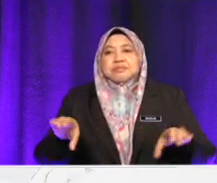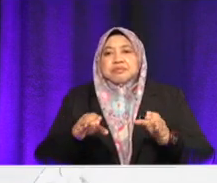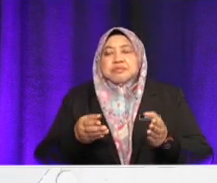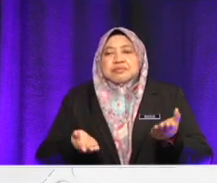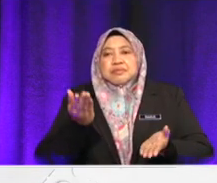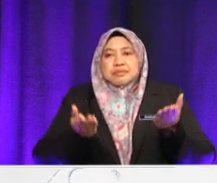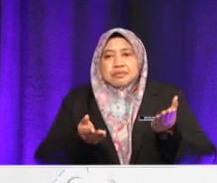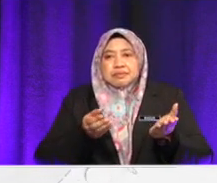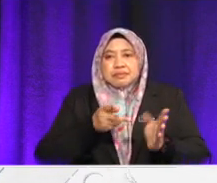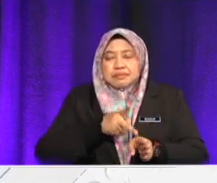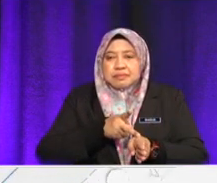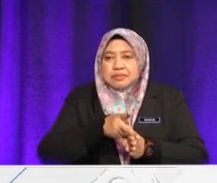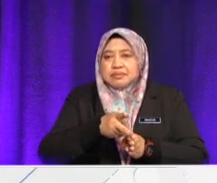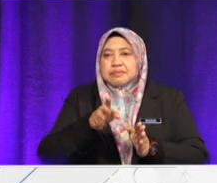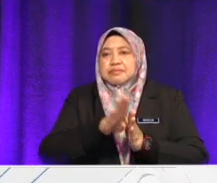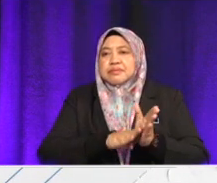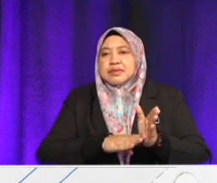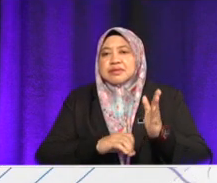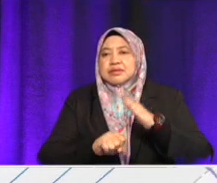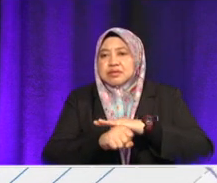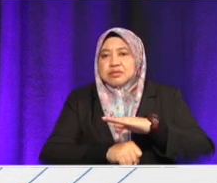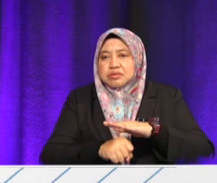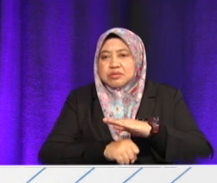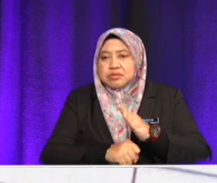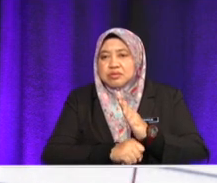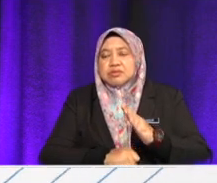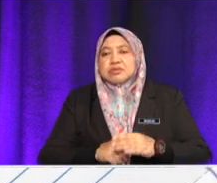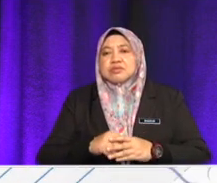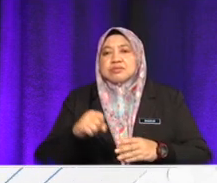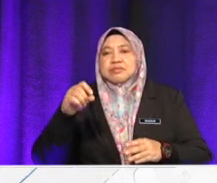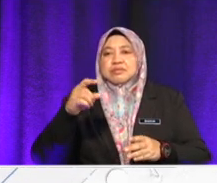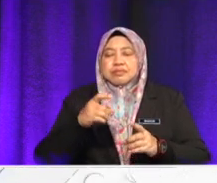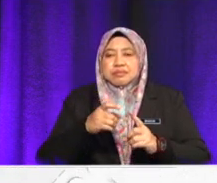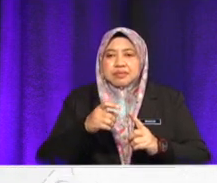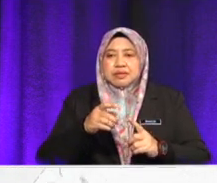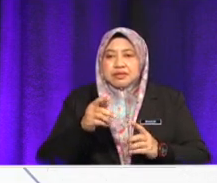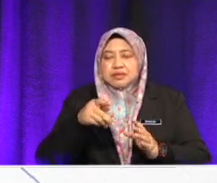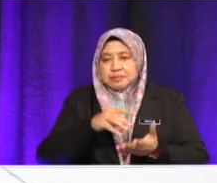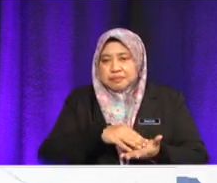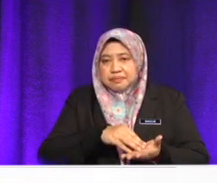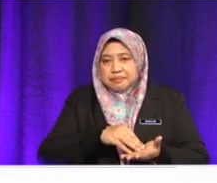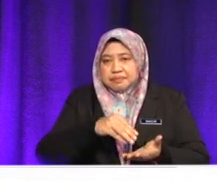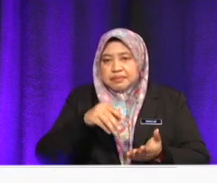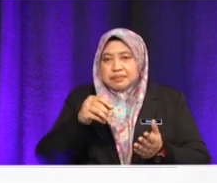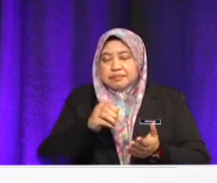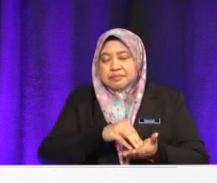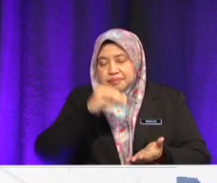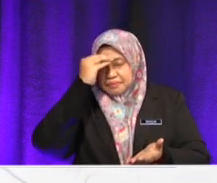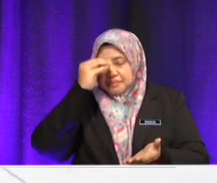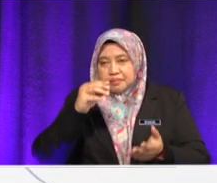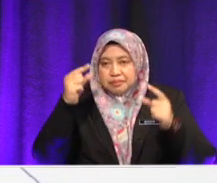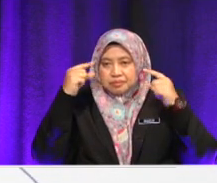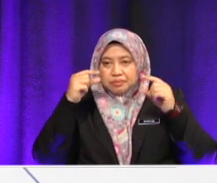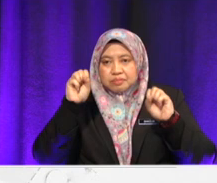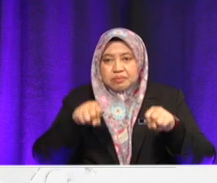berasaskan sumber input-input yang diperoleh daripada sesi pembelajaran jadi antara yang mungkin guru boleh